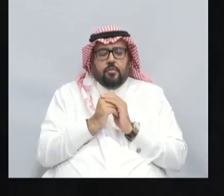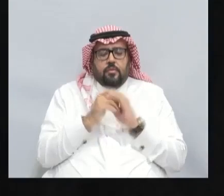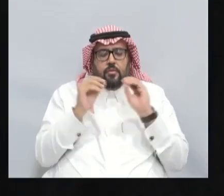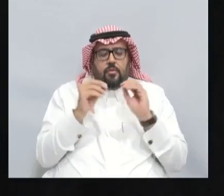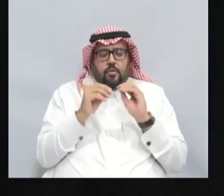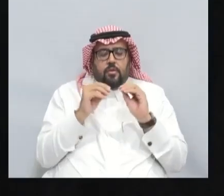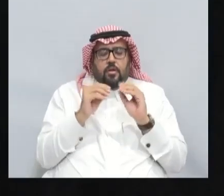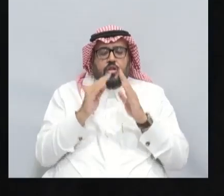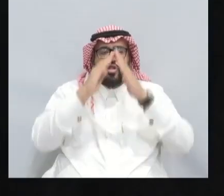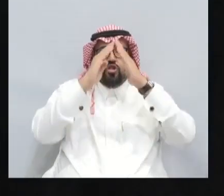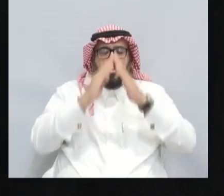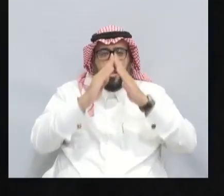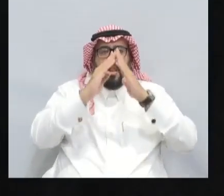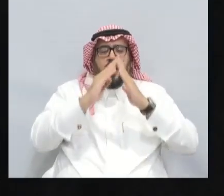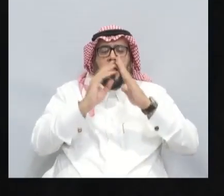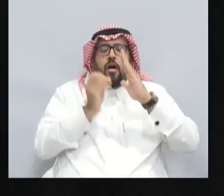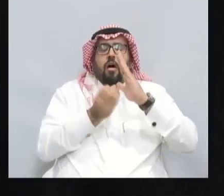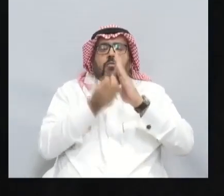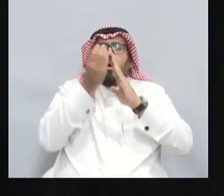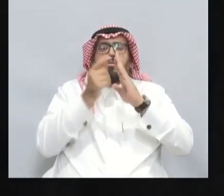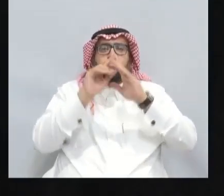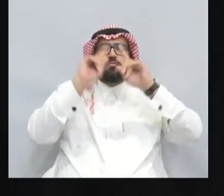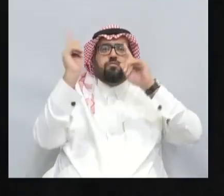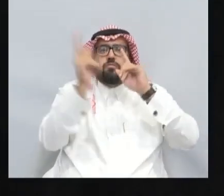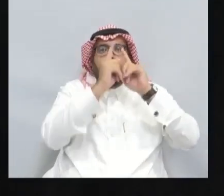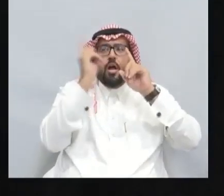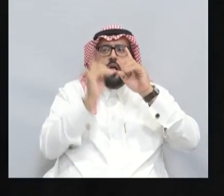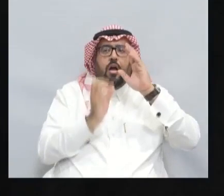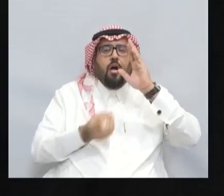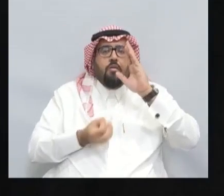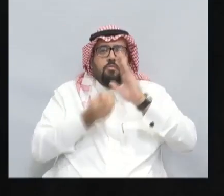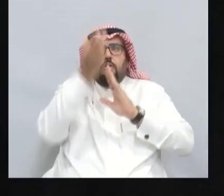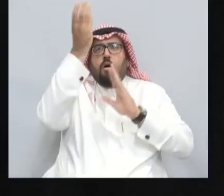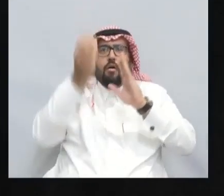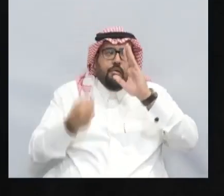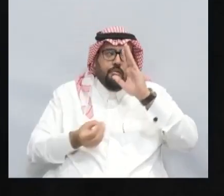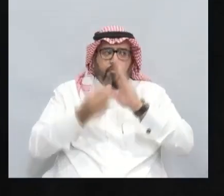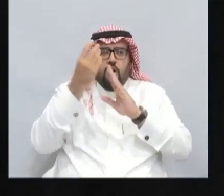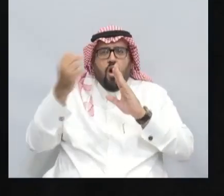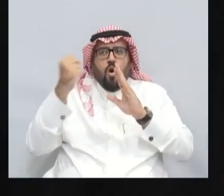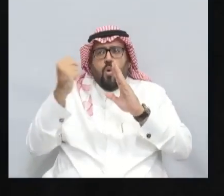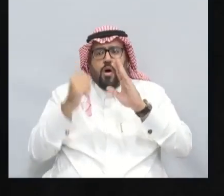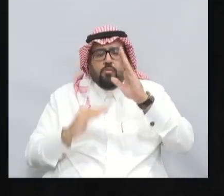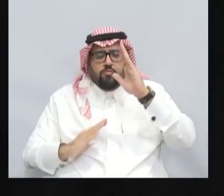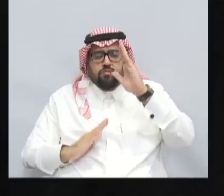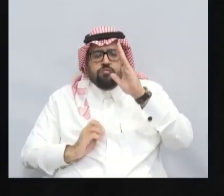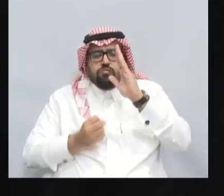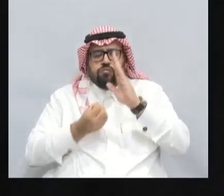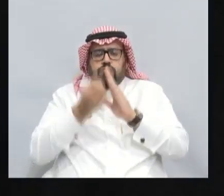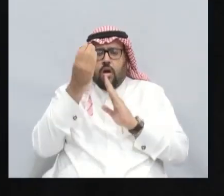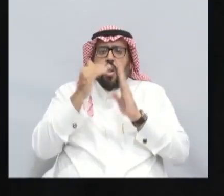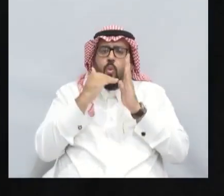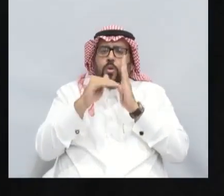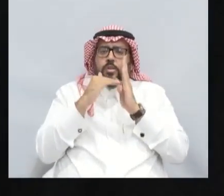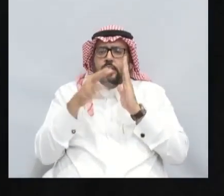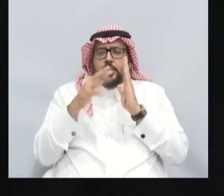عن جبل بركاني مخروطي يقذف ماذا؟ شدة الثوران في ماذا؟ تكون